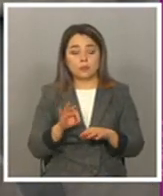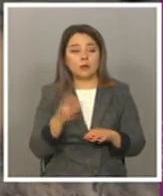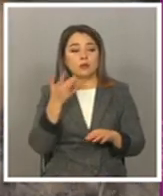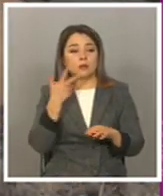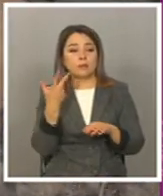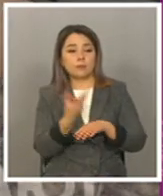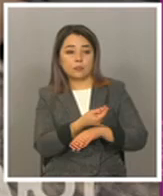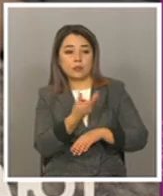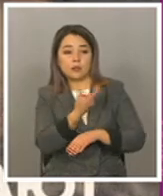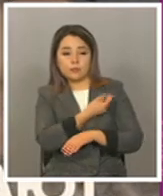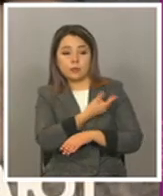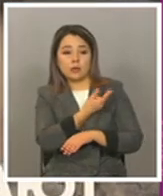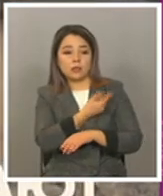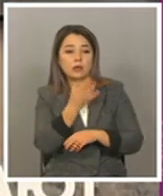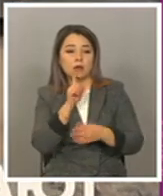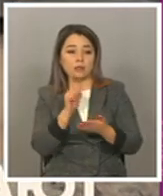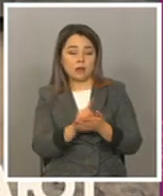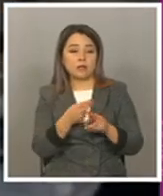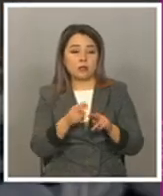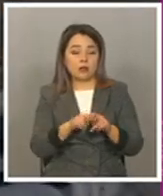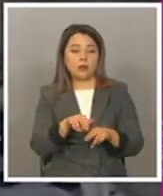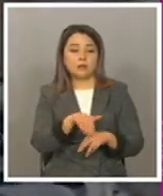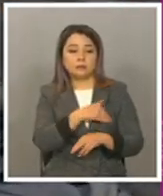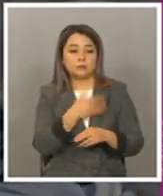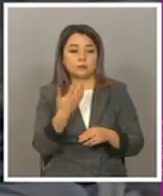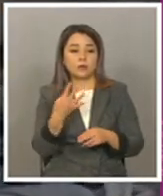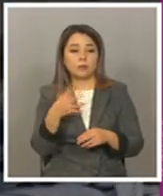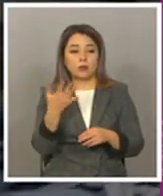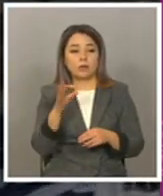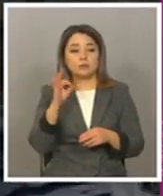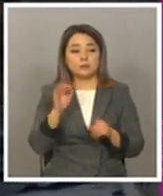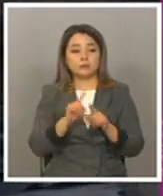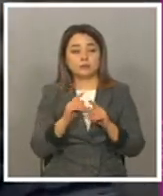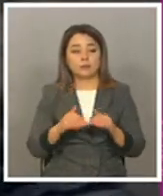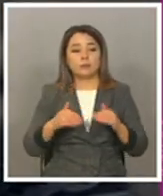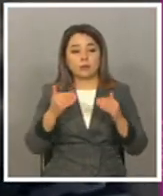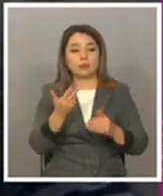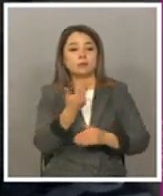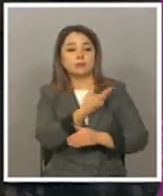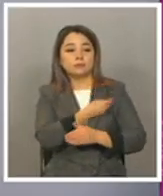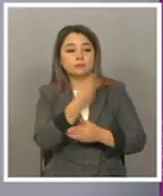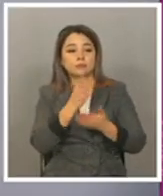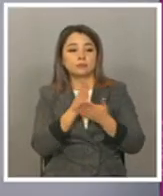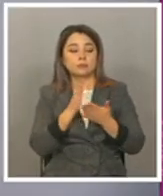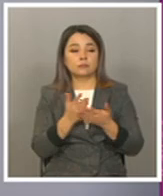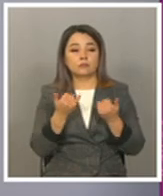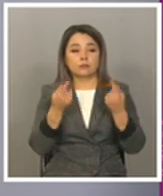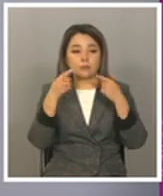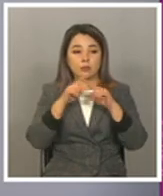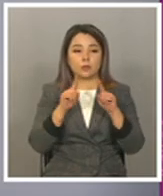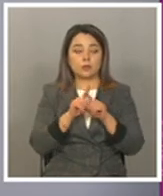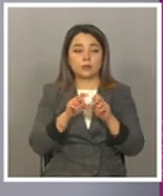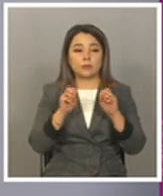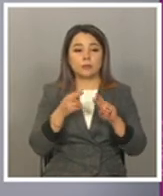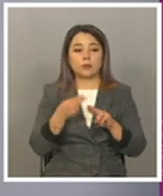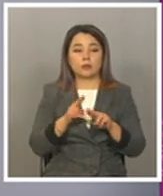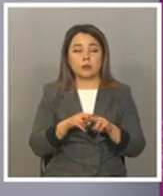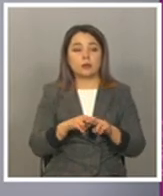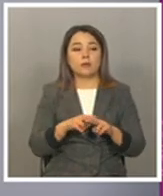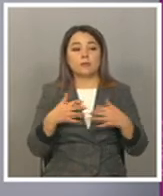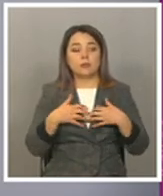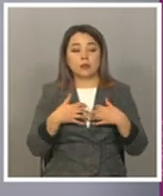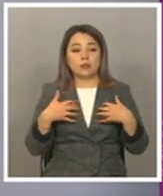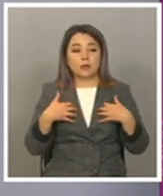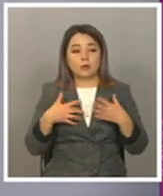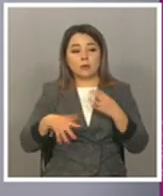салынып тұрады. Дәріні киіктің температурасы 45 градустан асқанда ғана егеді. Биылғы жылы киіктерді жоғарыдан бақылау